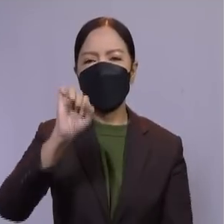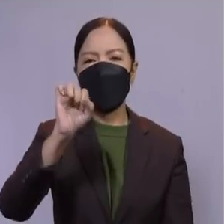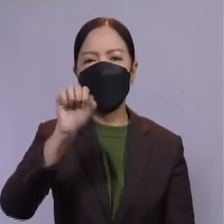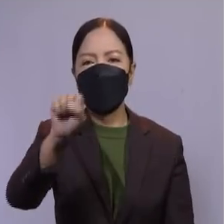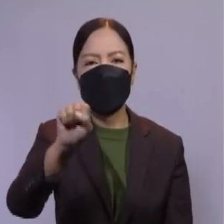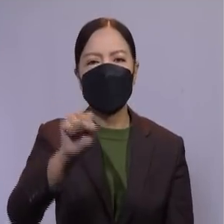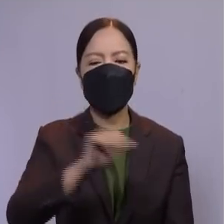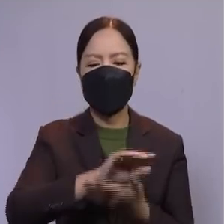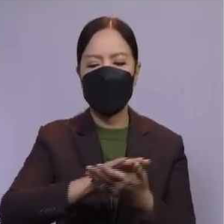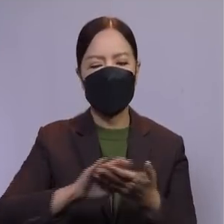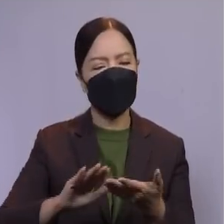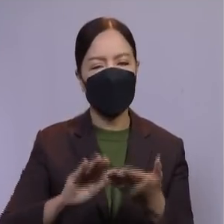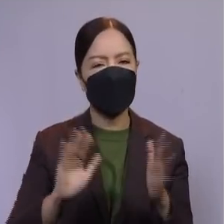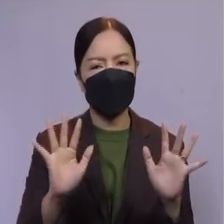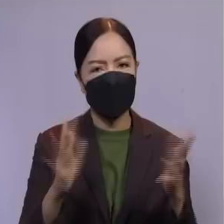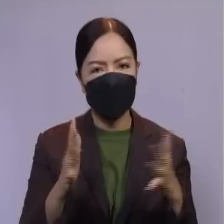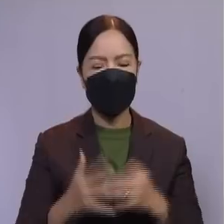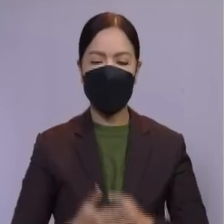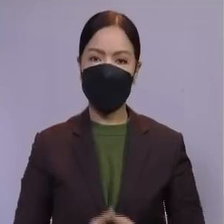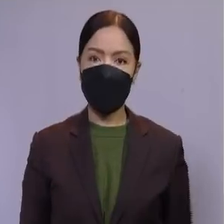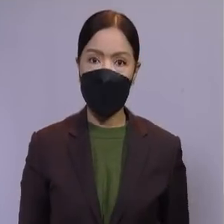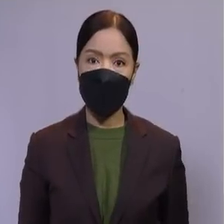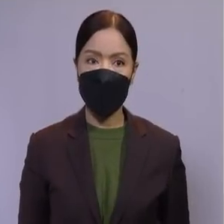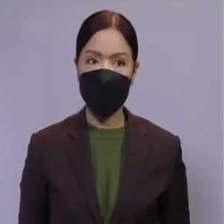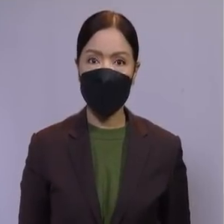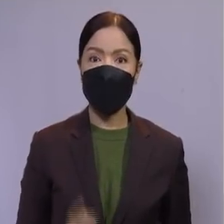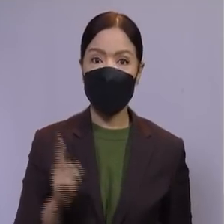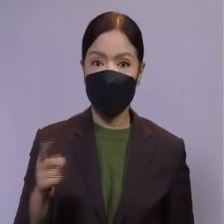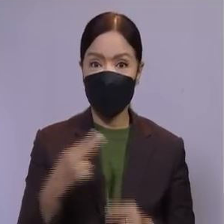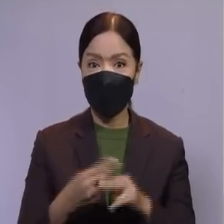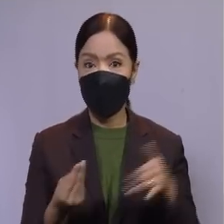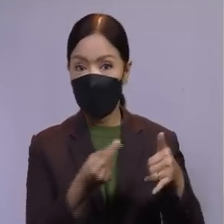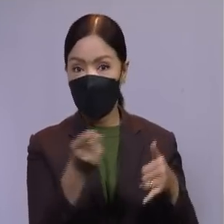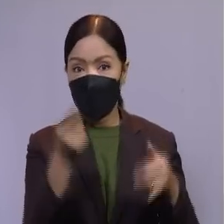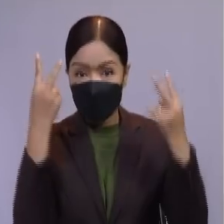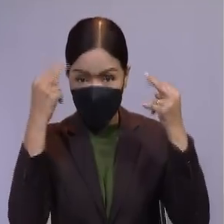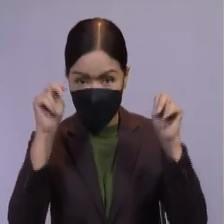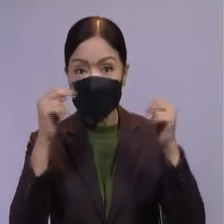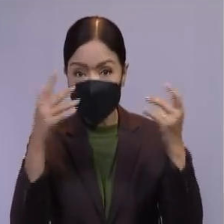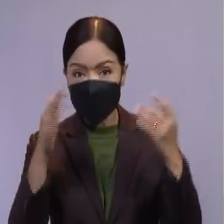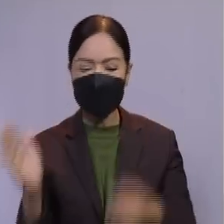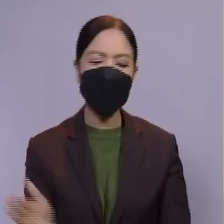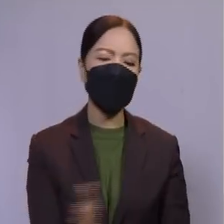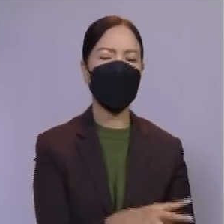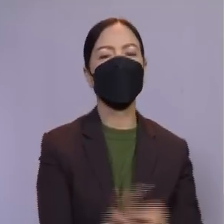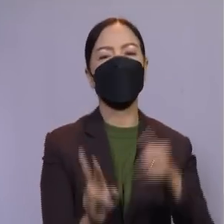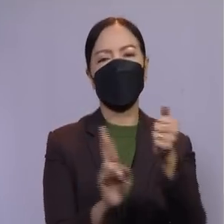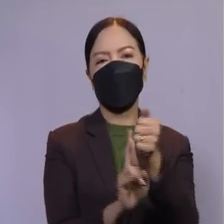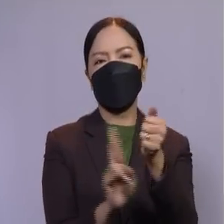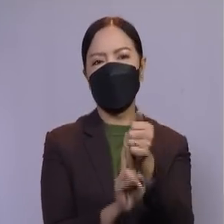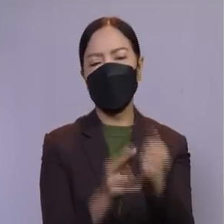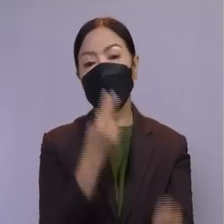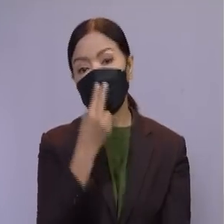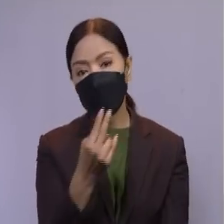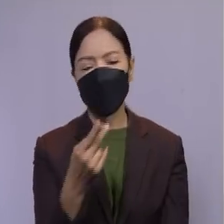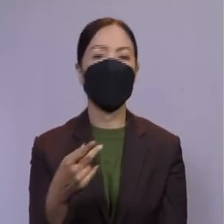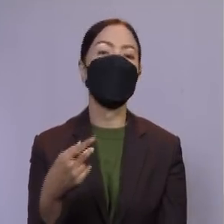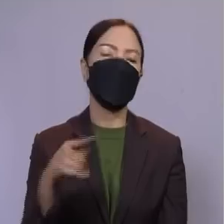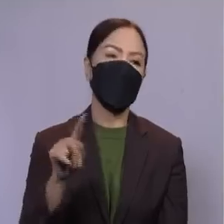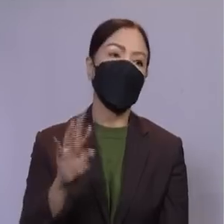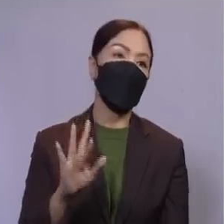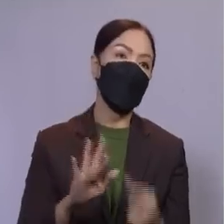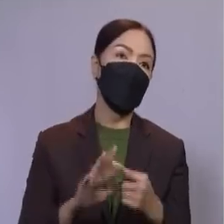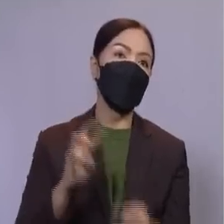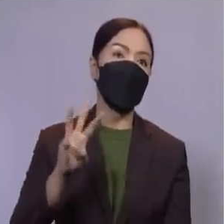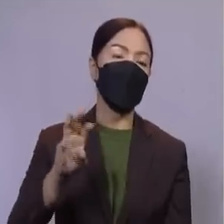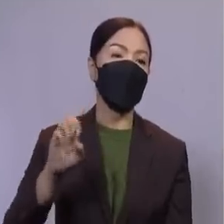อีกต่อไปอันนี้เป็นฉายาของท่านนายกนะคะมาดูรองนายกรัฐมนตรีหน่อยพลเอกประวิตรวงษ์สุวรรณค่ะ